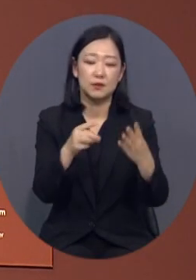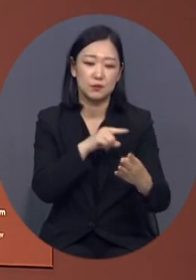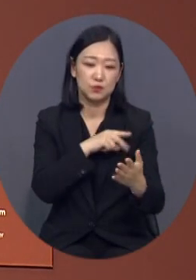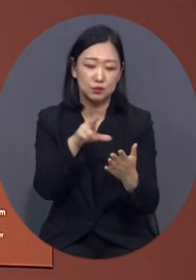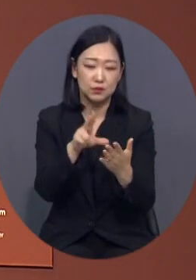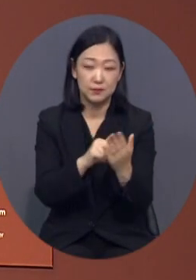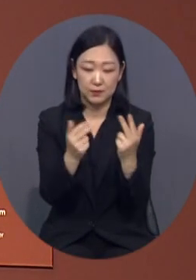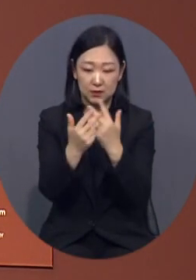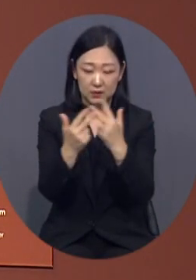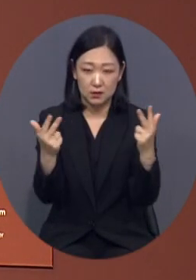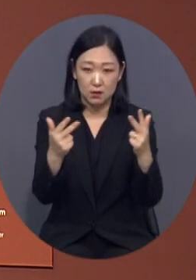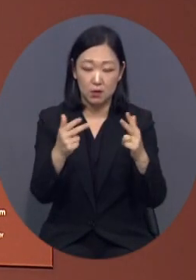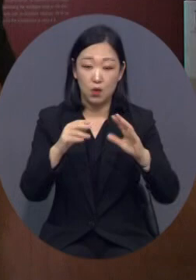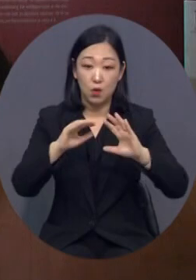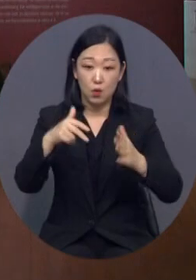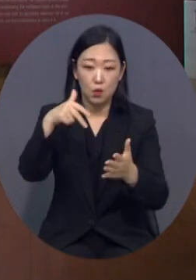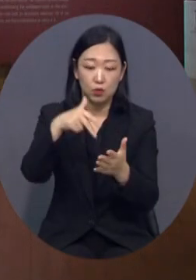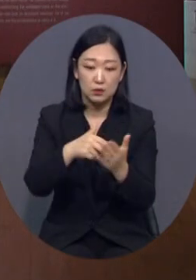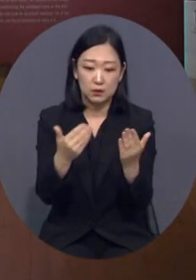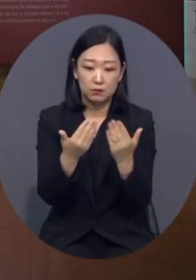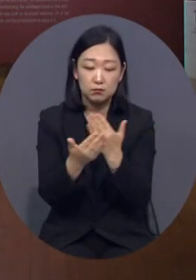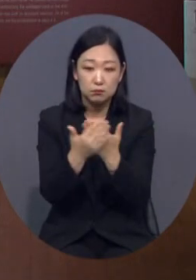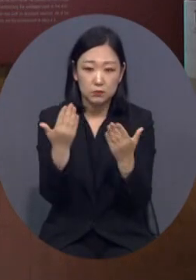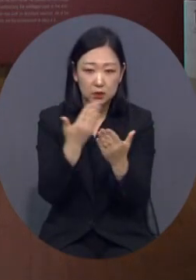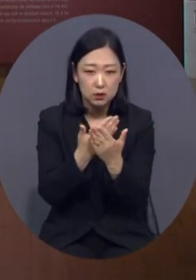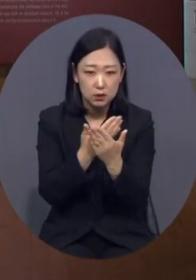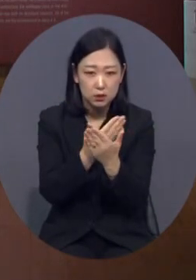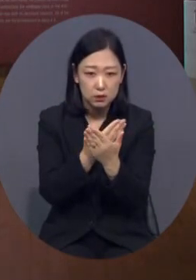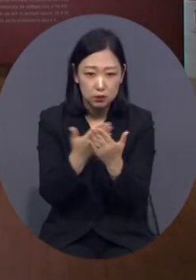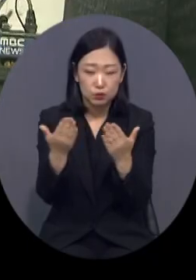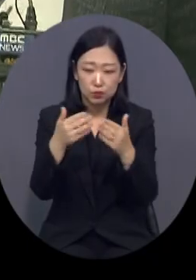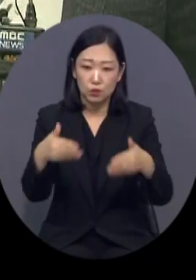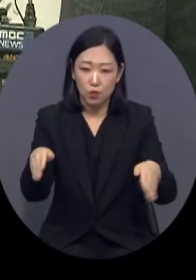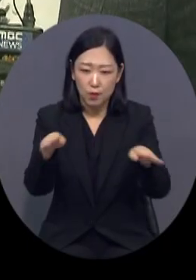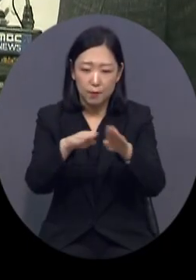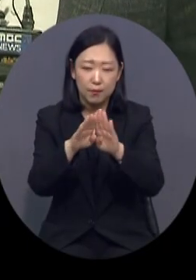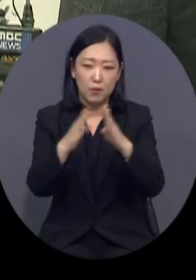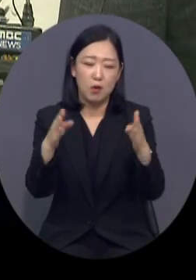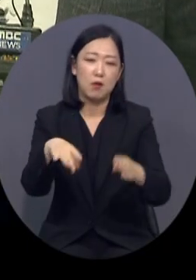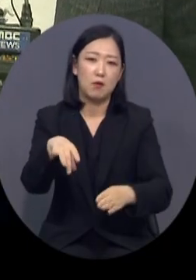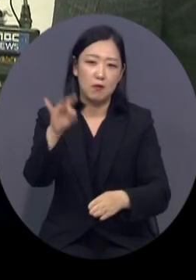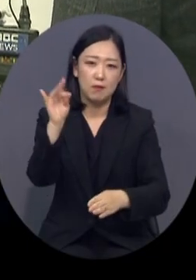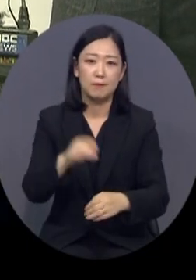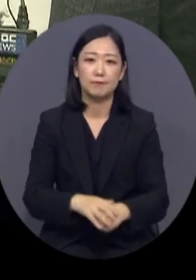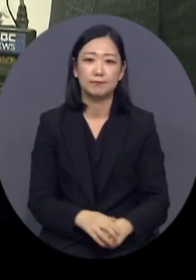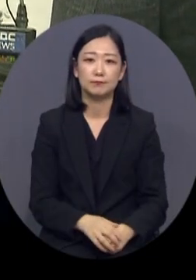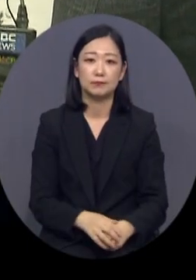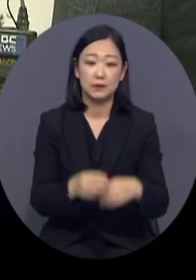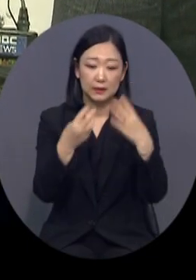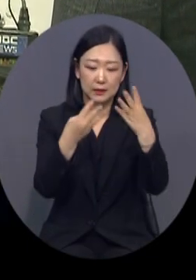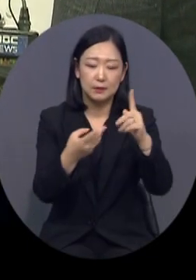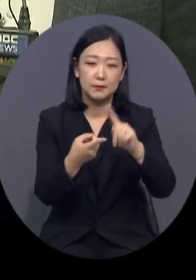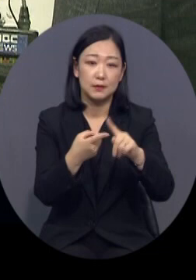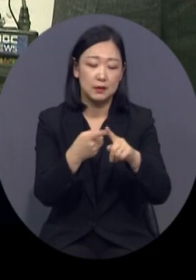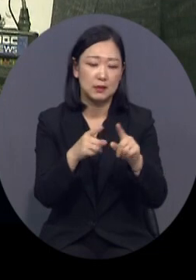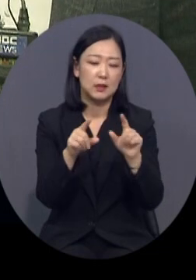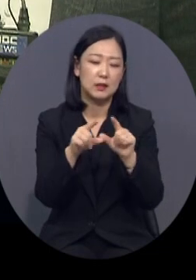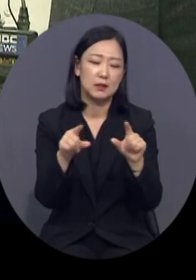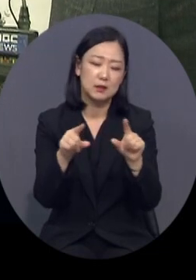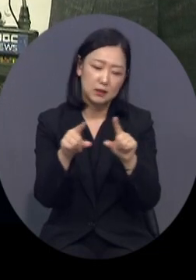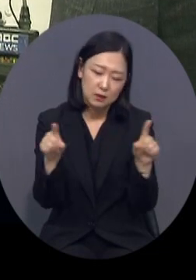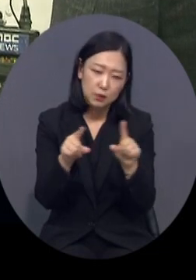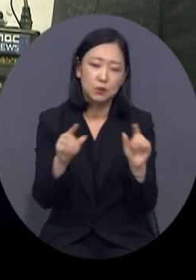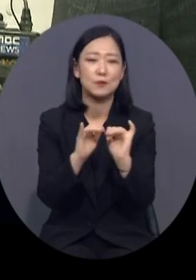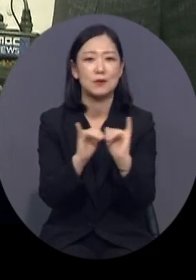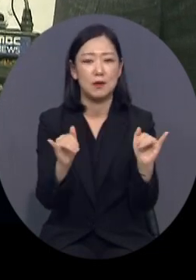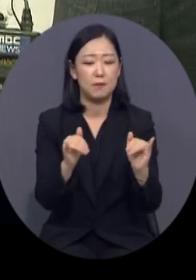주제로 한 전시가 국립미술관에서 열린 것 자체가 이례적입니다 43에 대해서 제대로 일방인들이 많이 알고 있지는